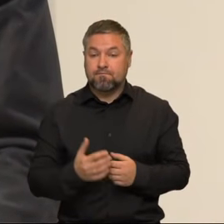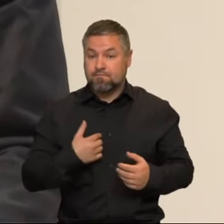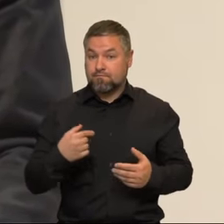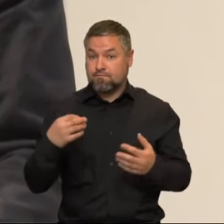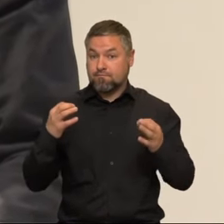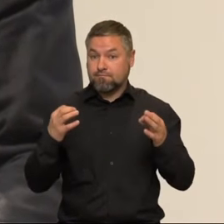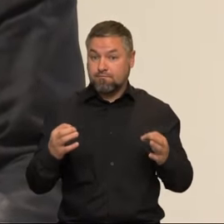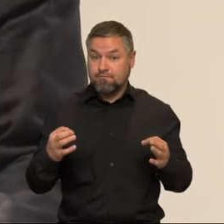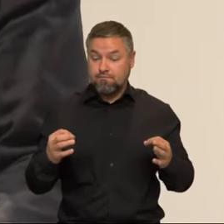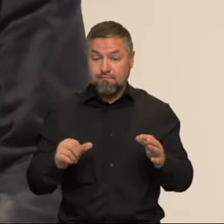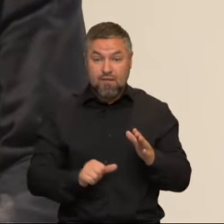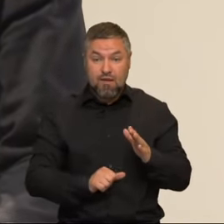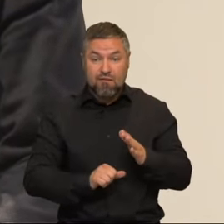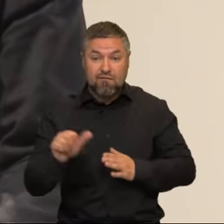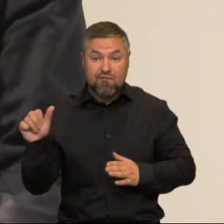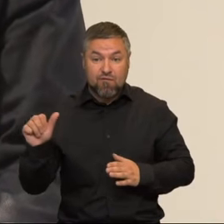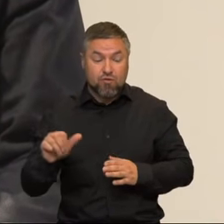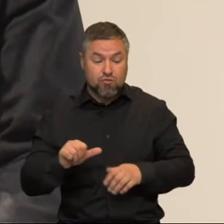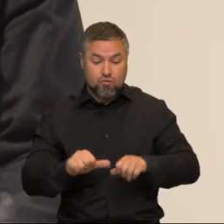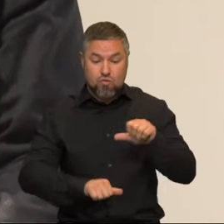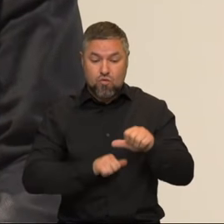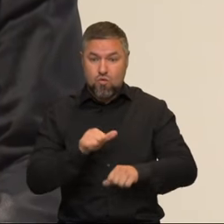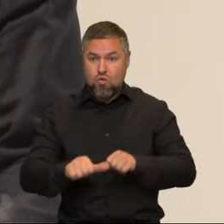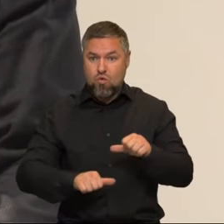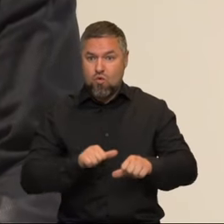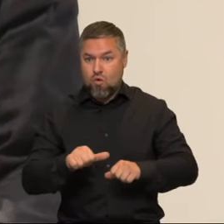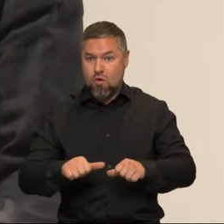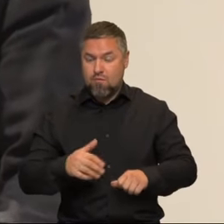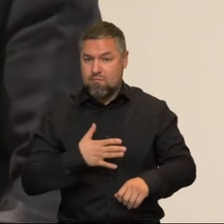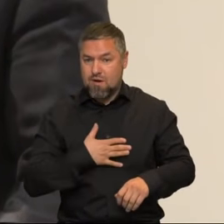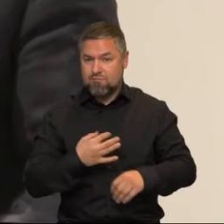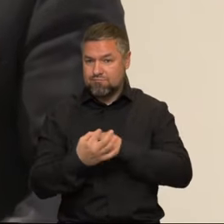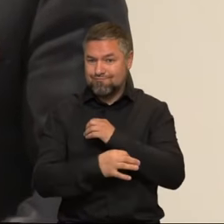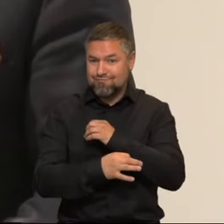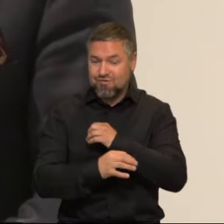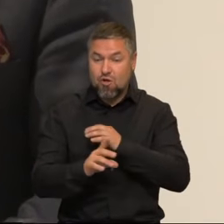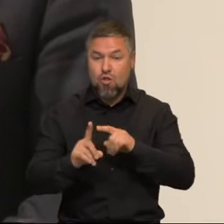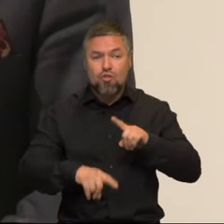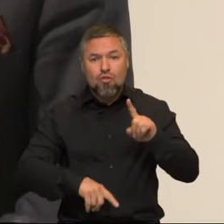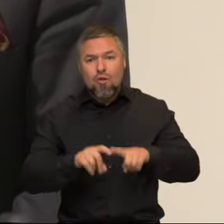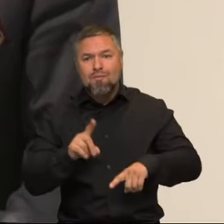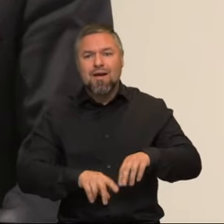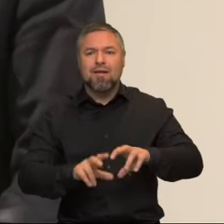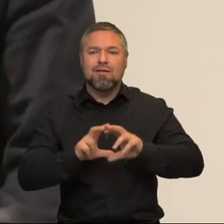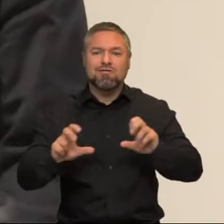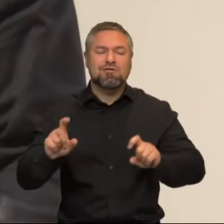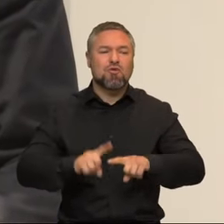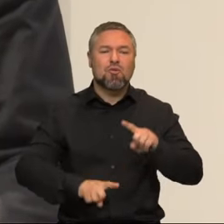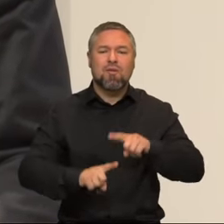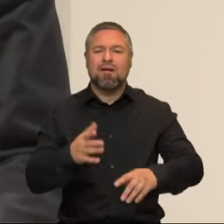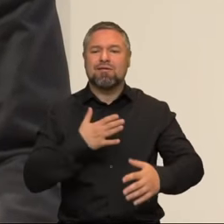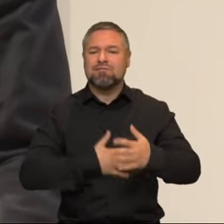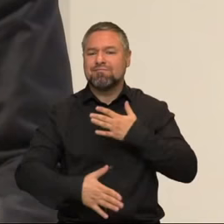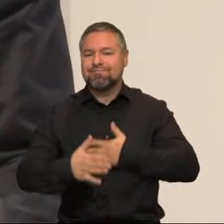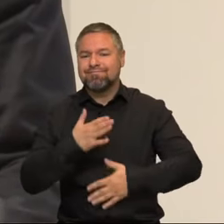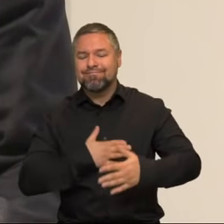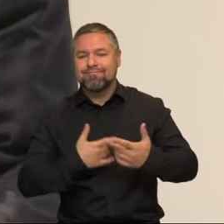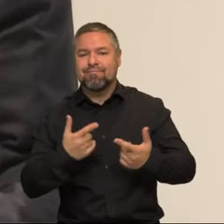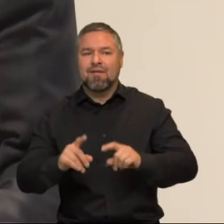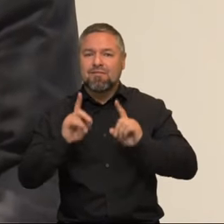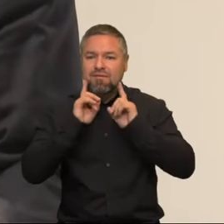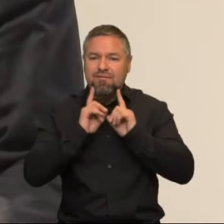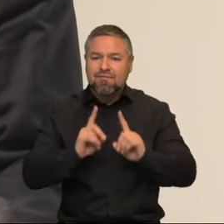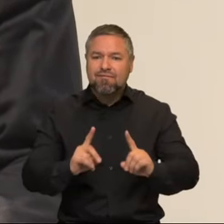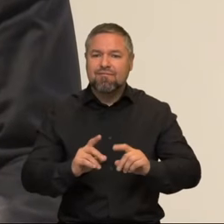Znajdujemy się w szczególnym roku akademickim. W normalnym czasie cieszylibyśmy się z